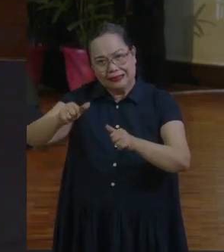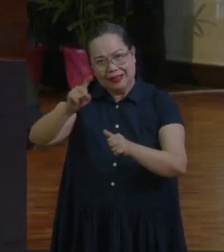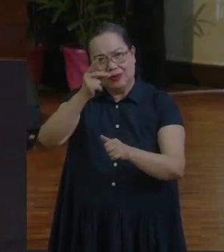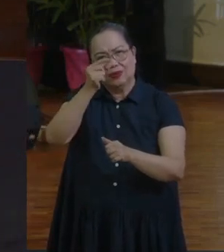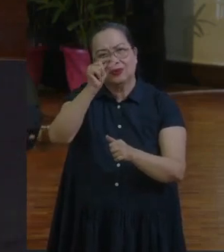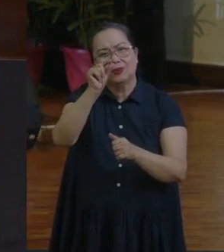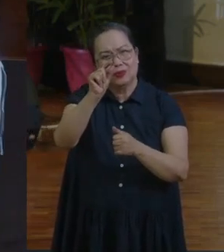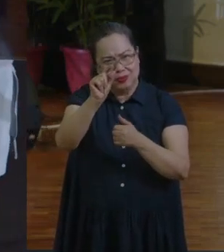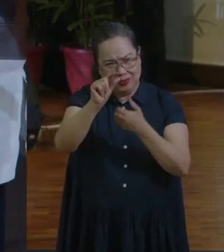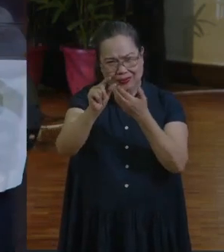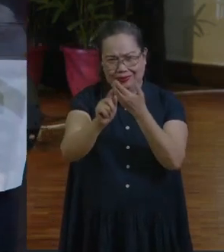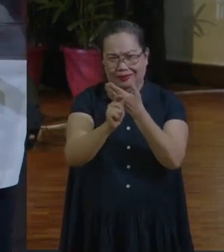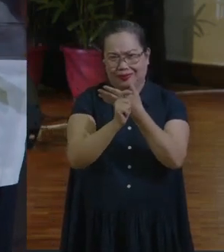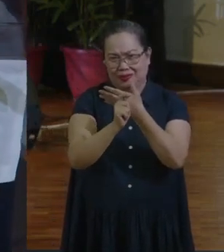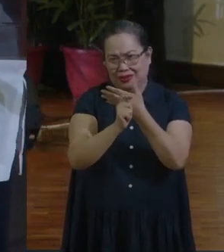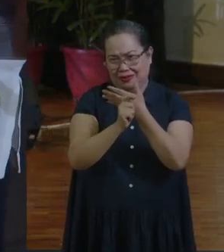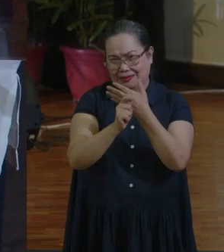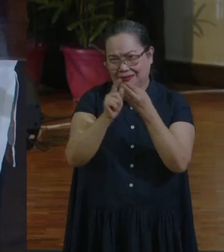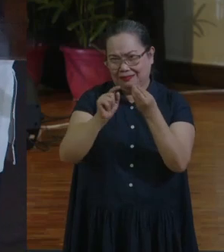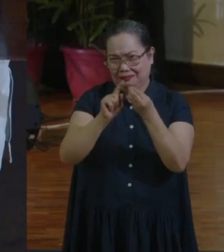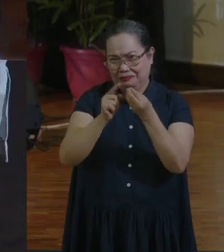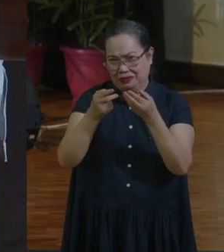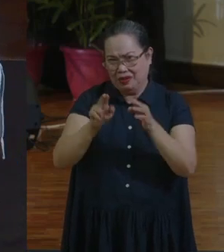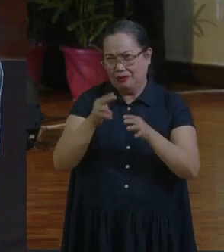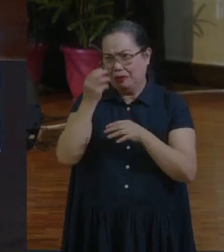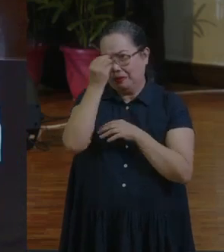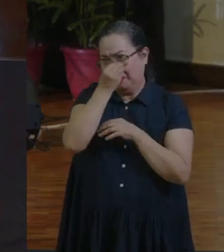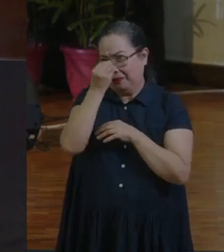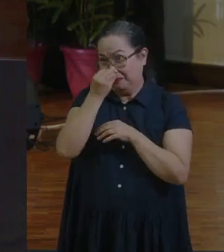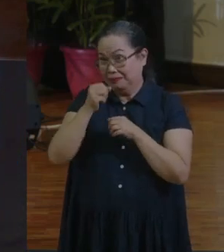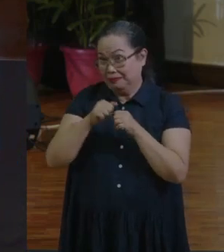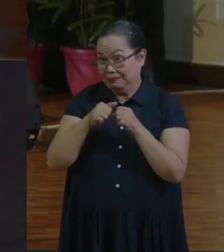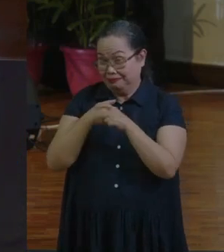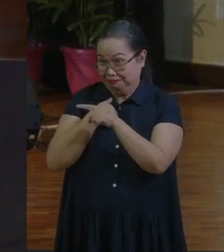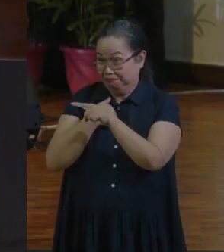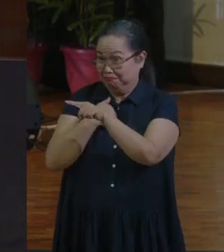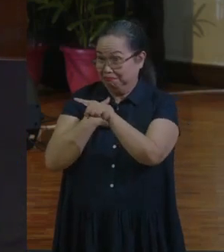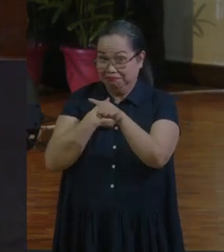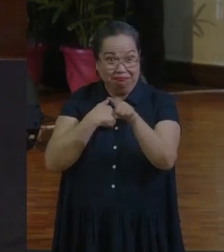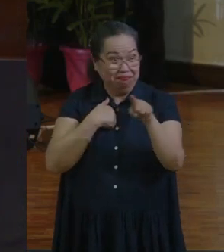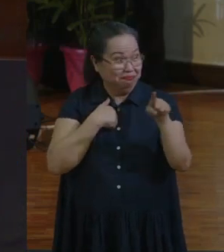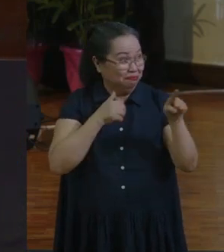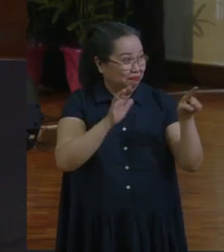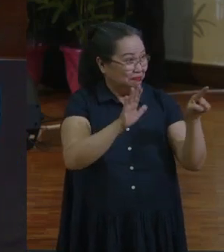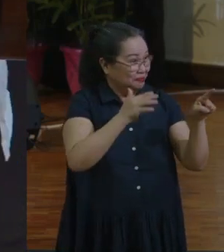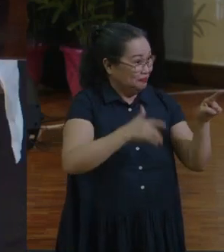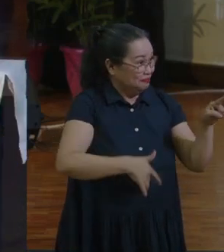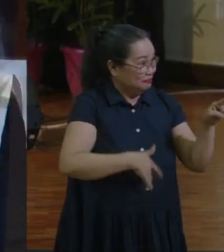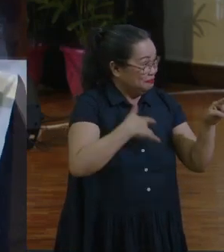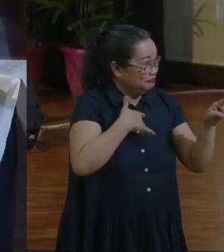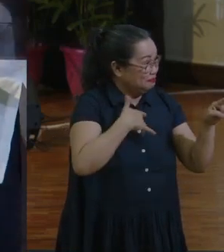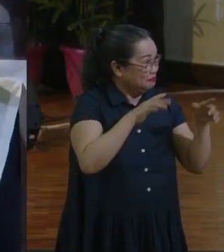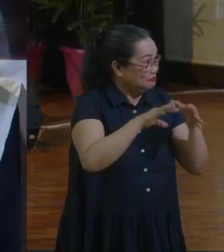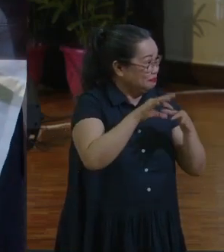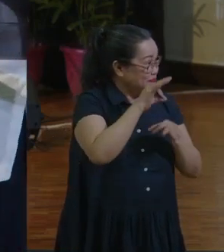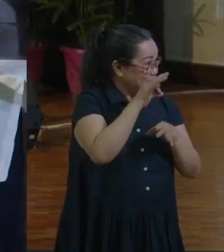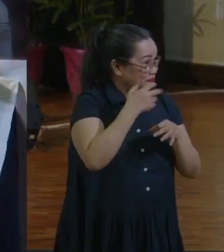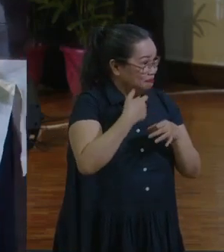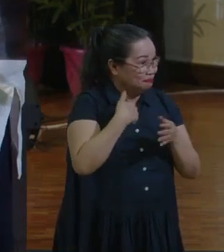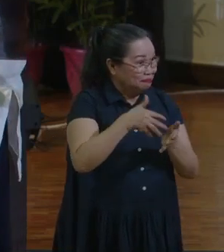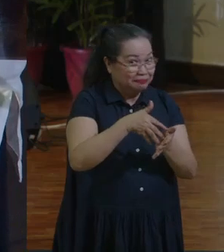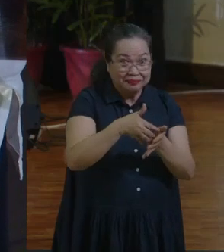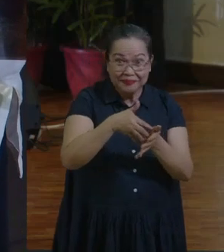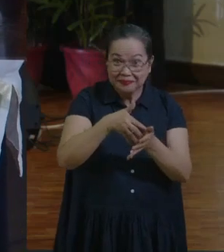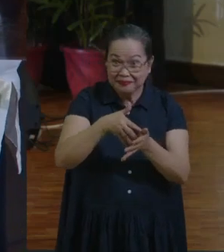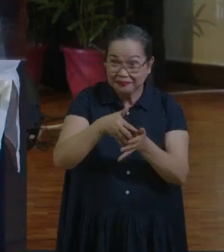mga nangyayari sa kanya. Kayo ba sa inyong buhay espiritual ay nanghina